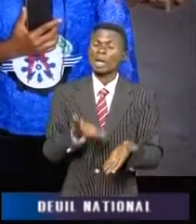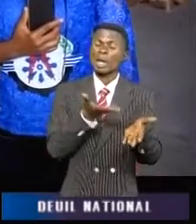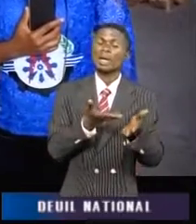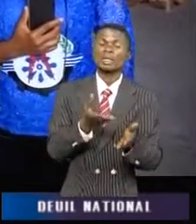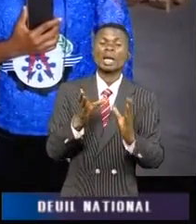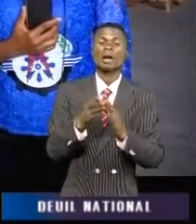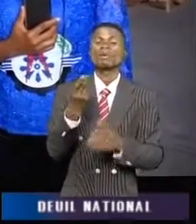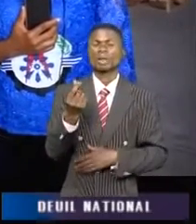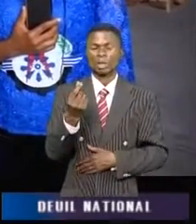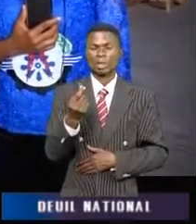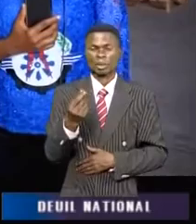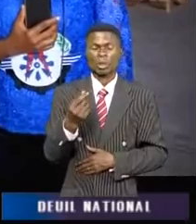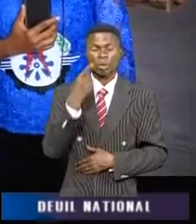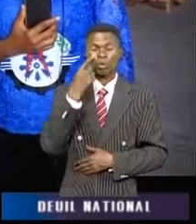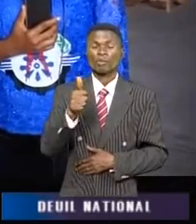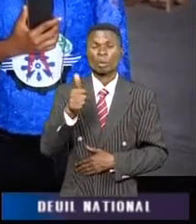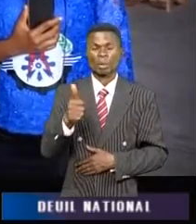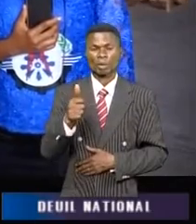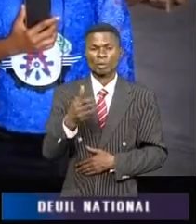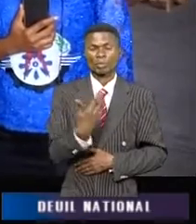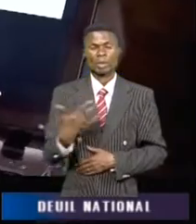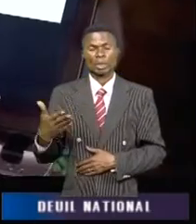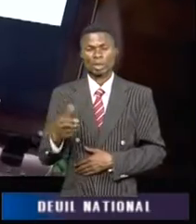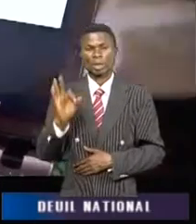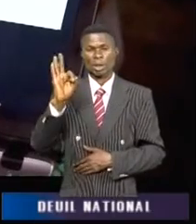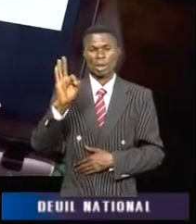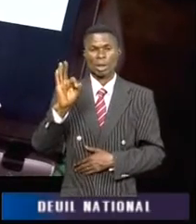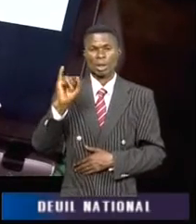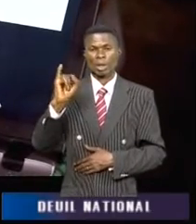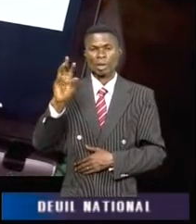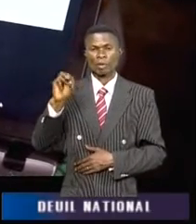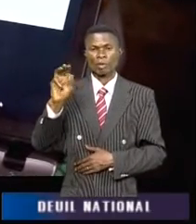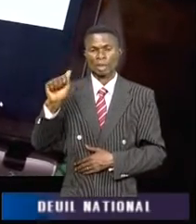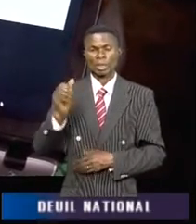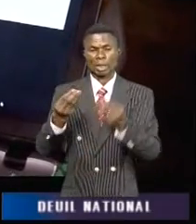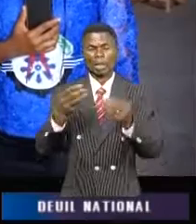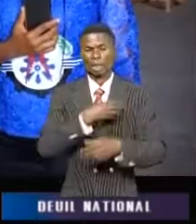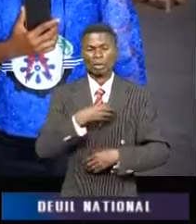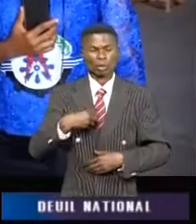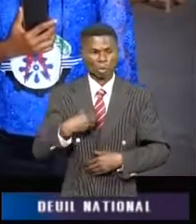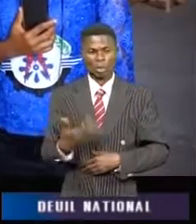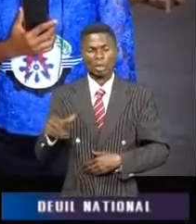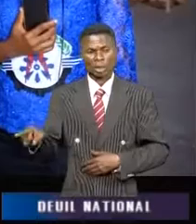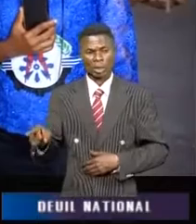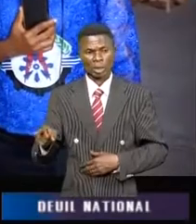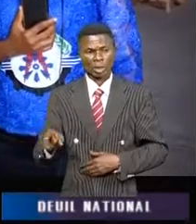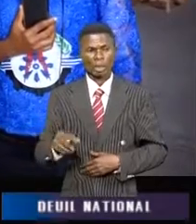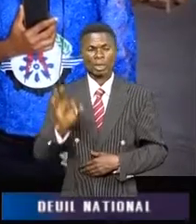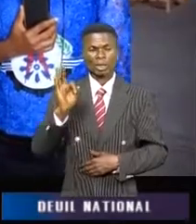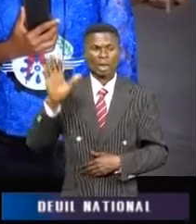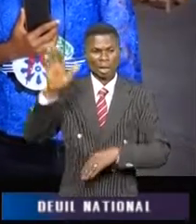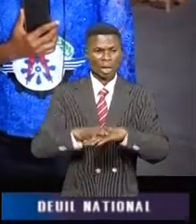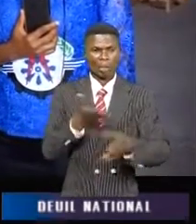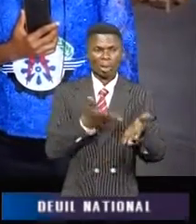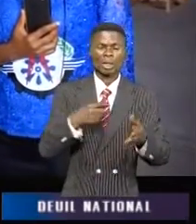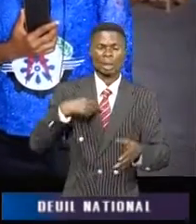Nous avons trouvé intéressant les produits que Finca a mis à la disposition des femmes. C'est comme ça que nous avons appelé Finca pour nous